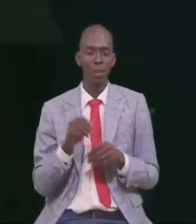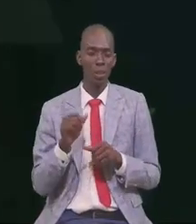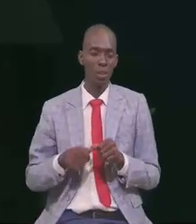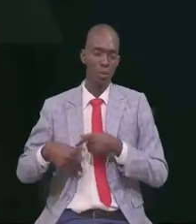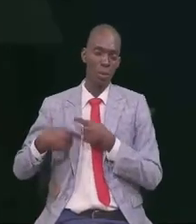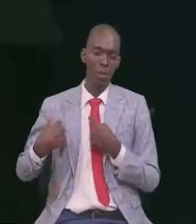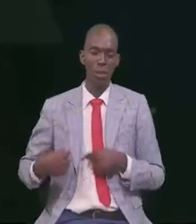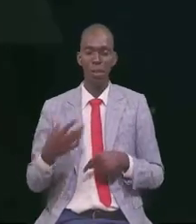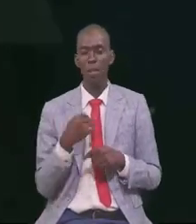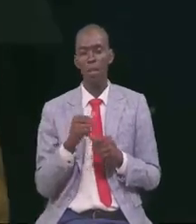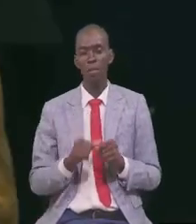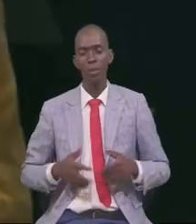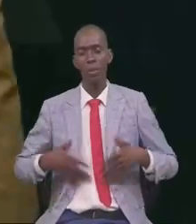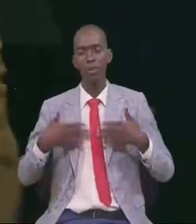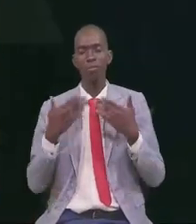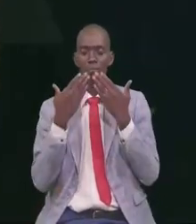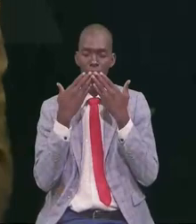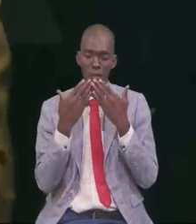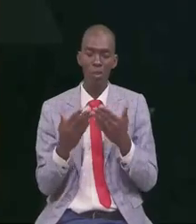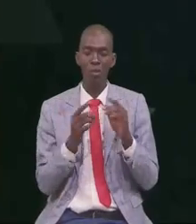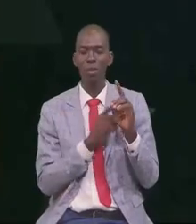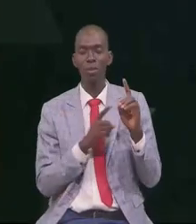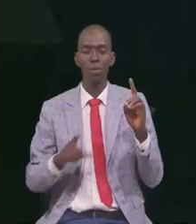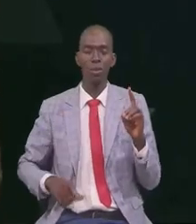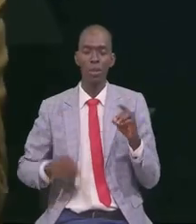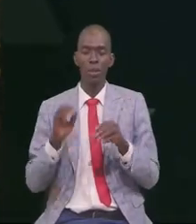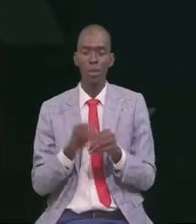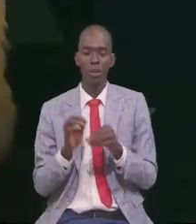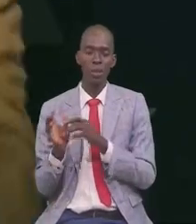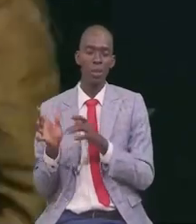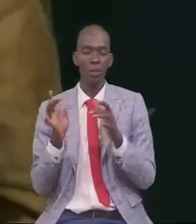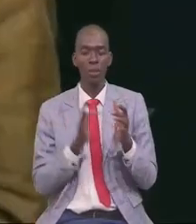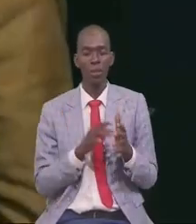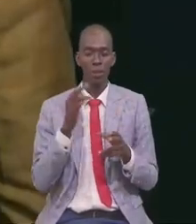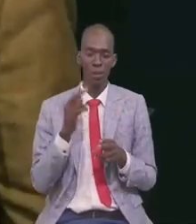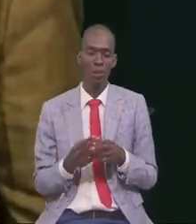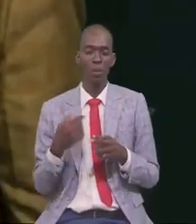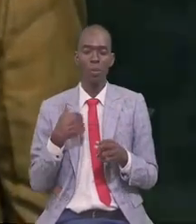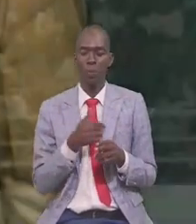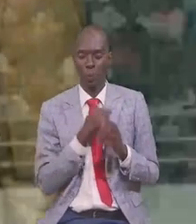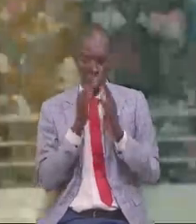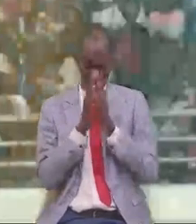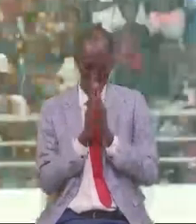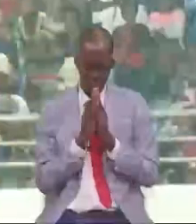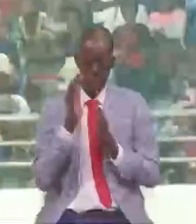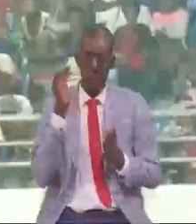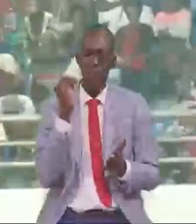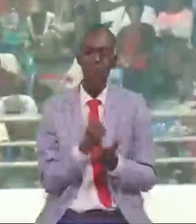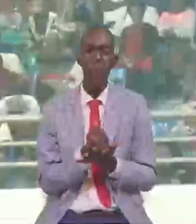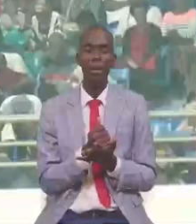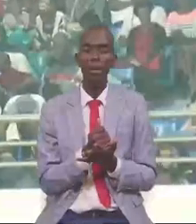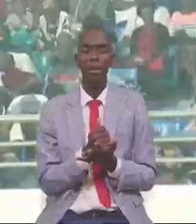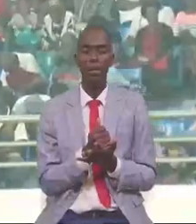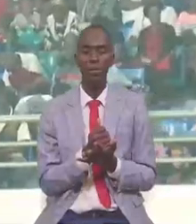chaque vie. Merci Seigneur. Au nom de Jésus, nous prions. Que Dieu